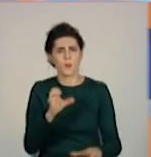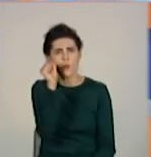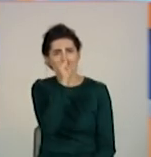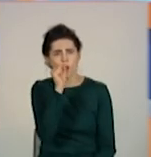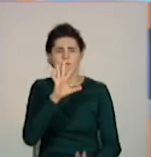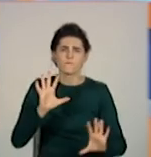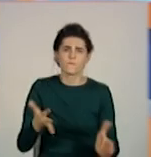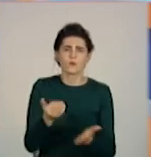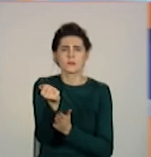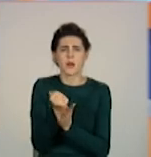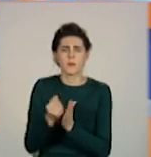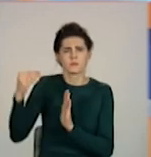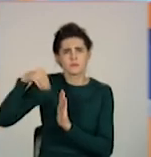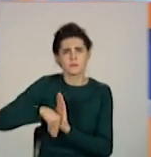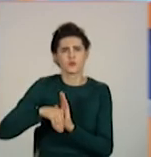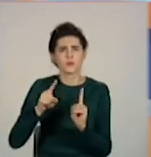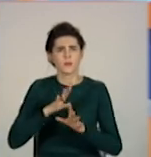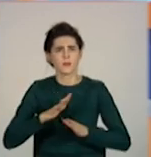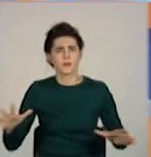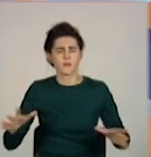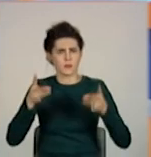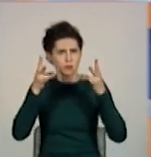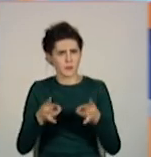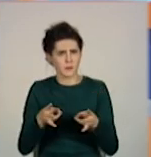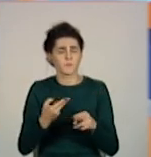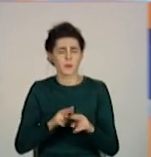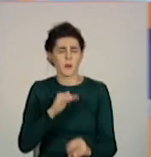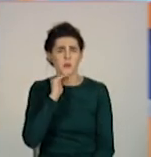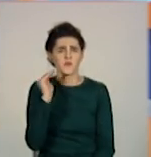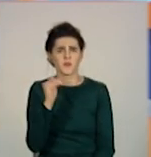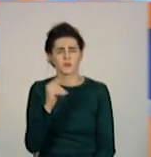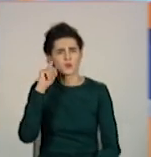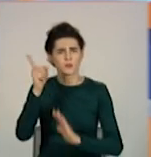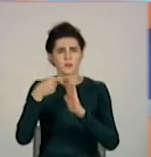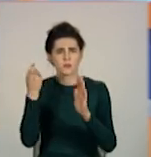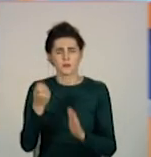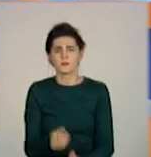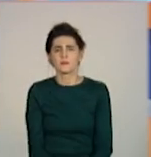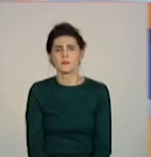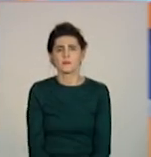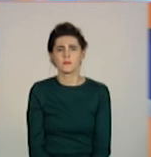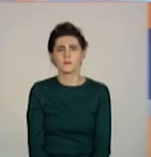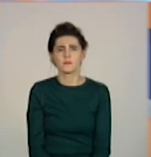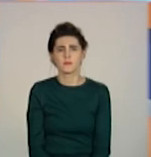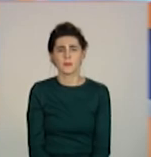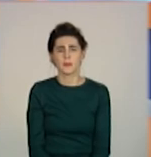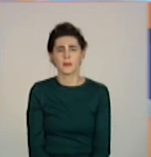дорогу, аби не опинитися в полоні негоди? У фахівців питала Олена Успенська.